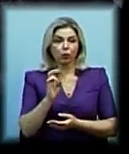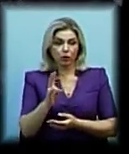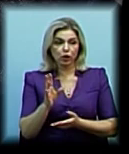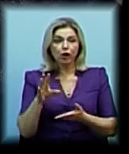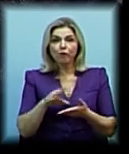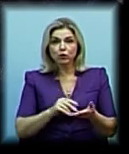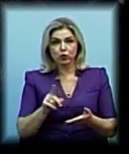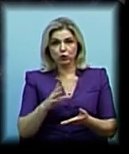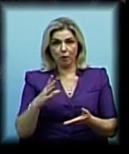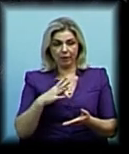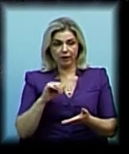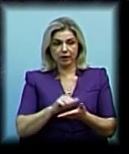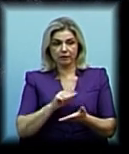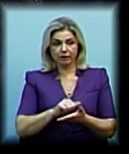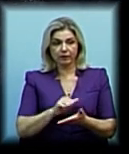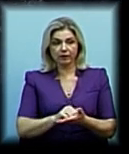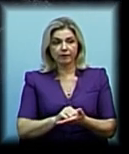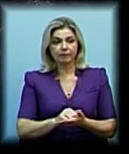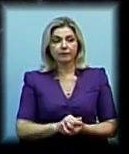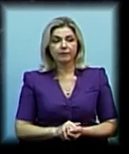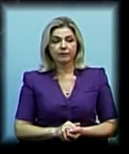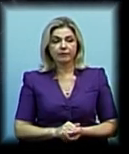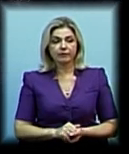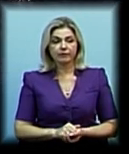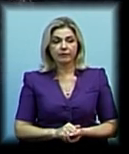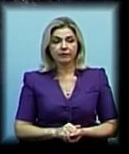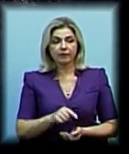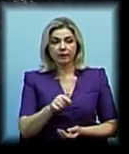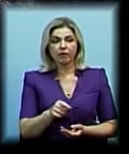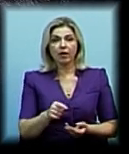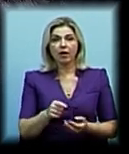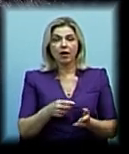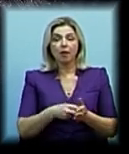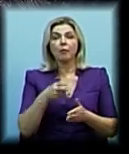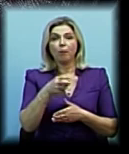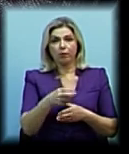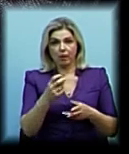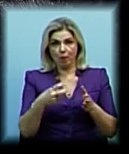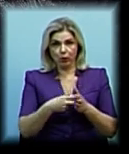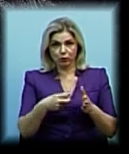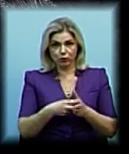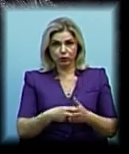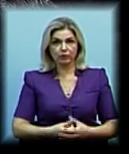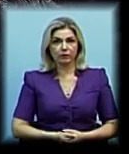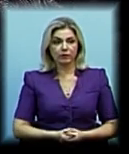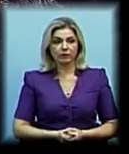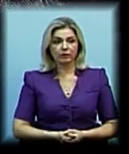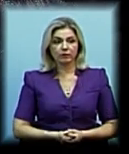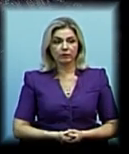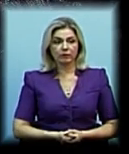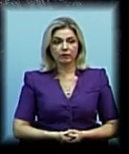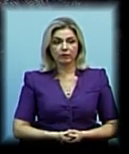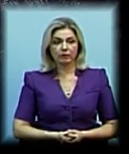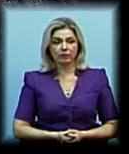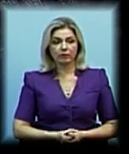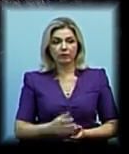ви відпечатали? За червень. Ви увеличили? Да. Ну, що це? Да. І вам приходить на ваш електронний адрес? На e-mail. За червень. Да. Що в